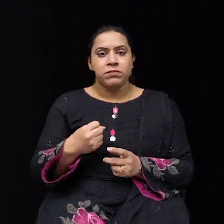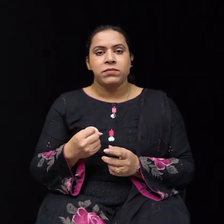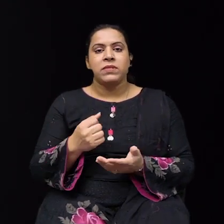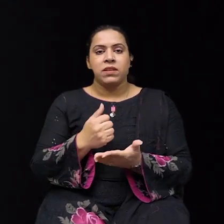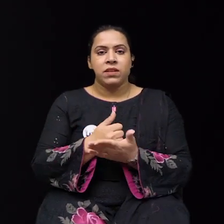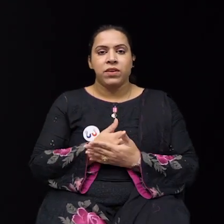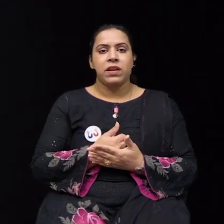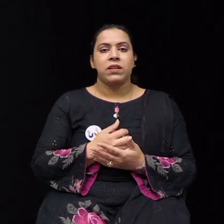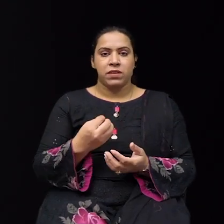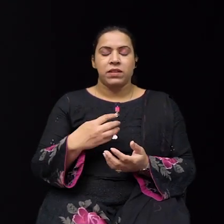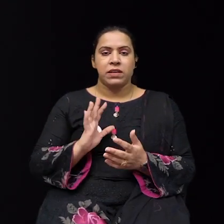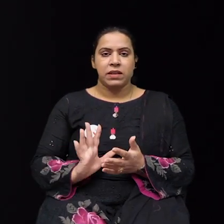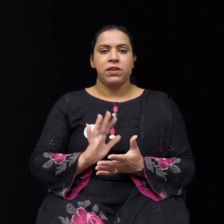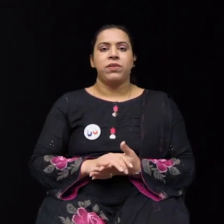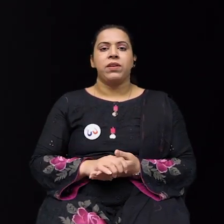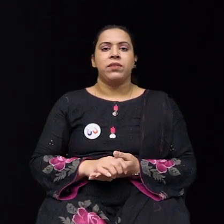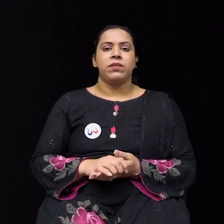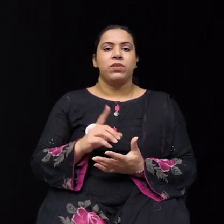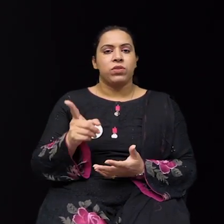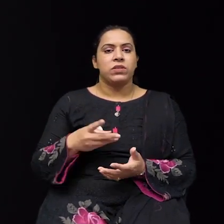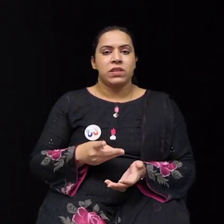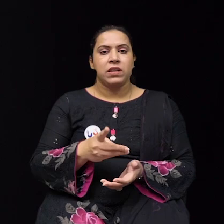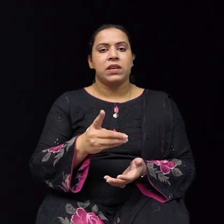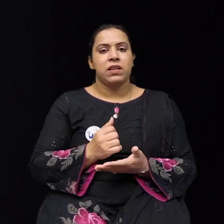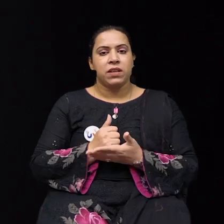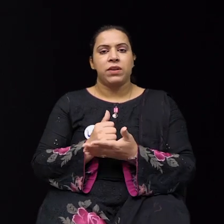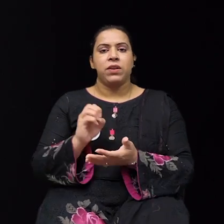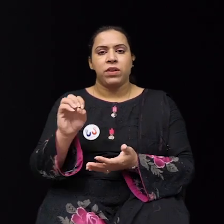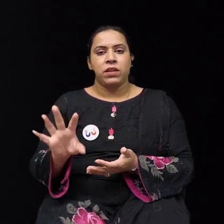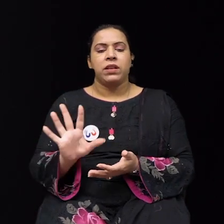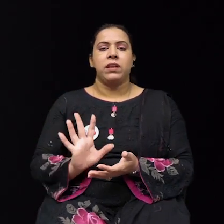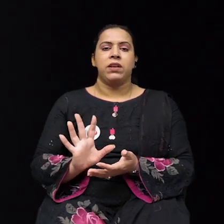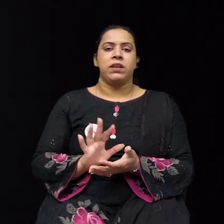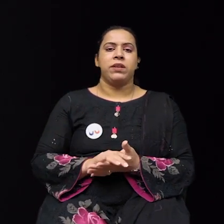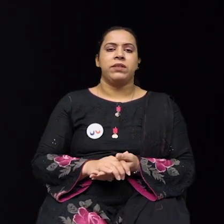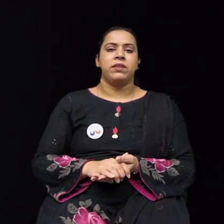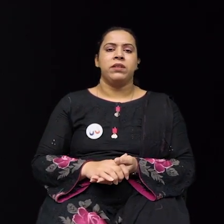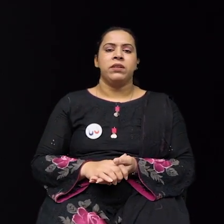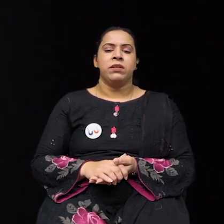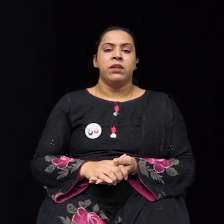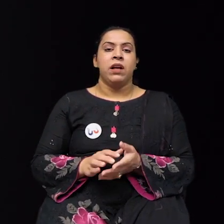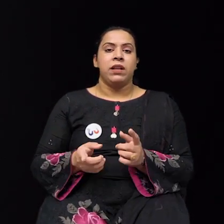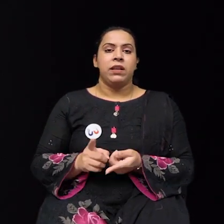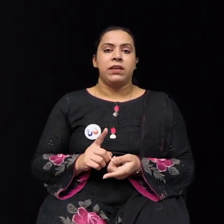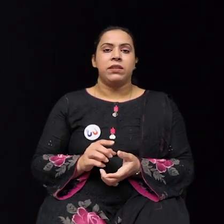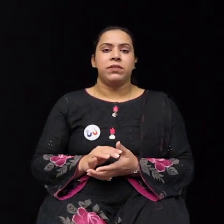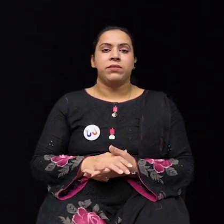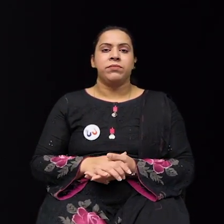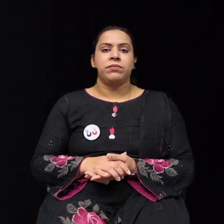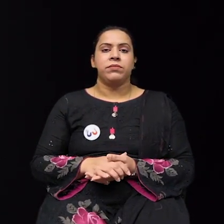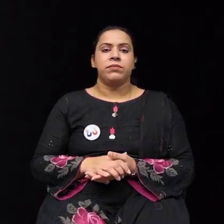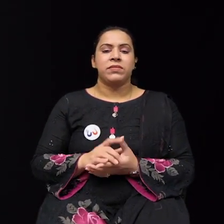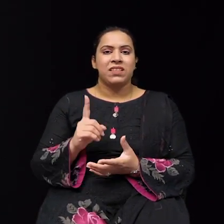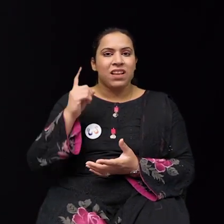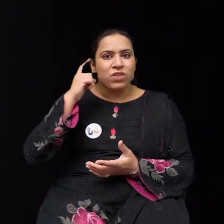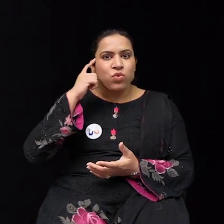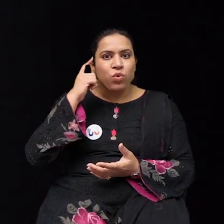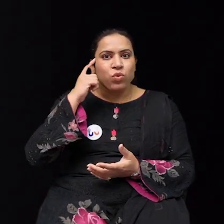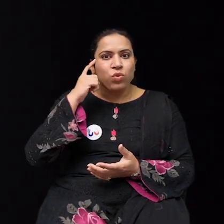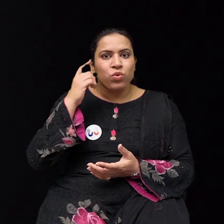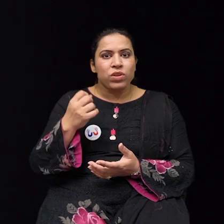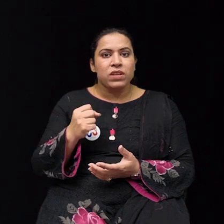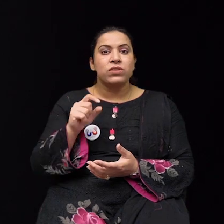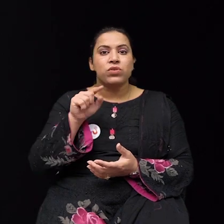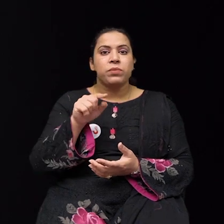نے ہمیں اس کی سروس پرووائڈ کی ہوئی ہے اور ہم اس طریقے سے لوگوں کو میکسیمم پاسبل علاج دیتے ہیں. لیکن ایک بات سوچو تو